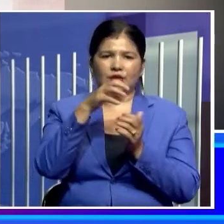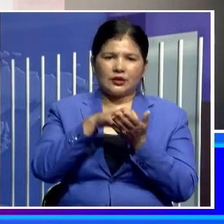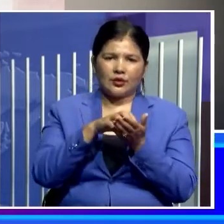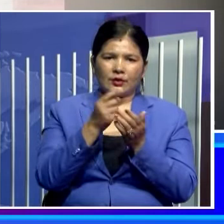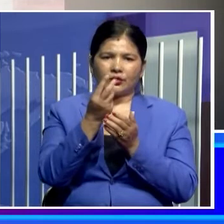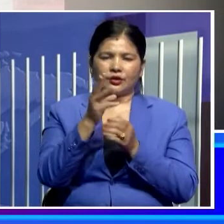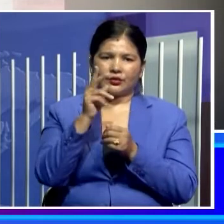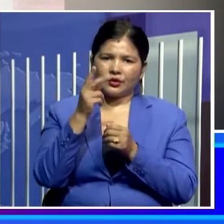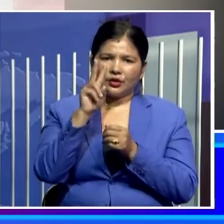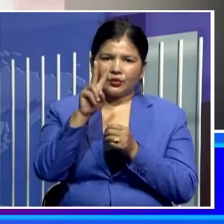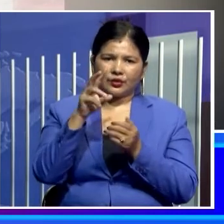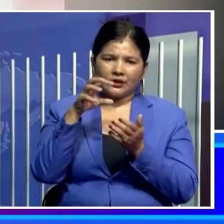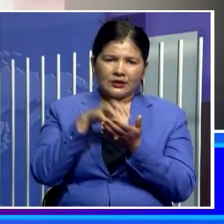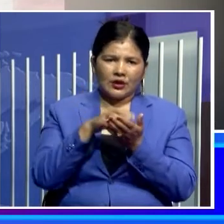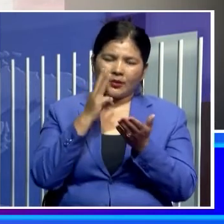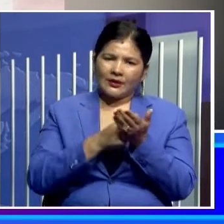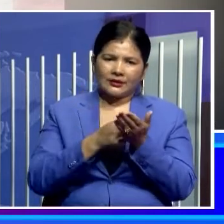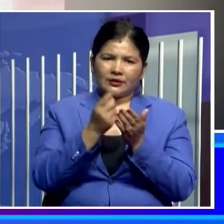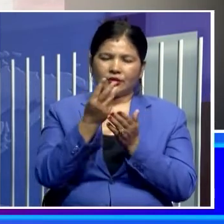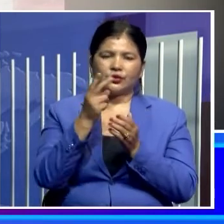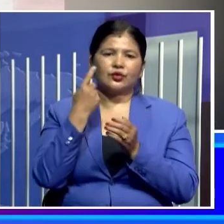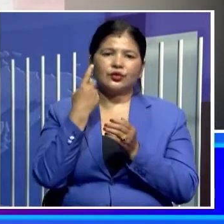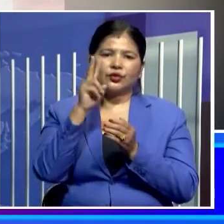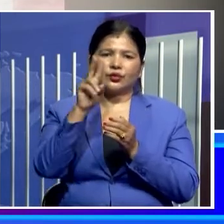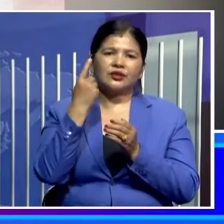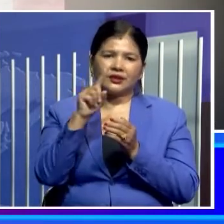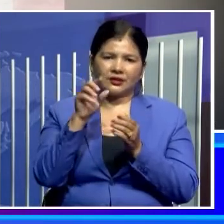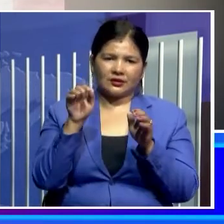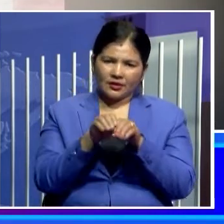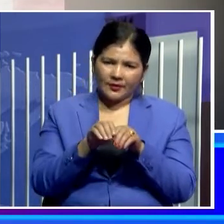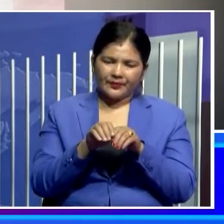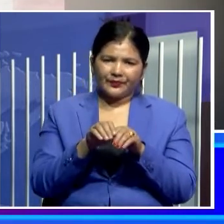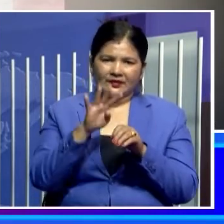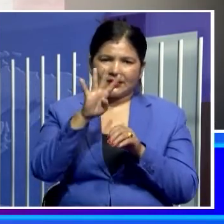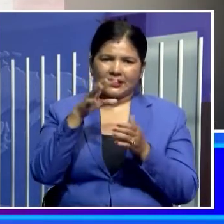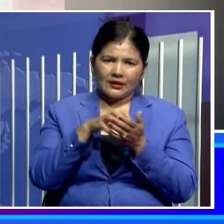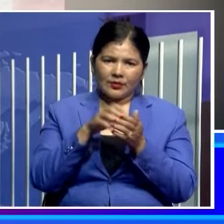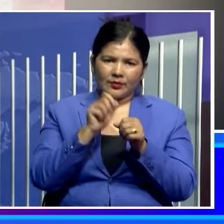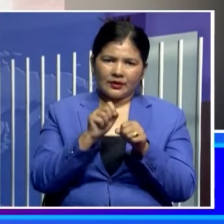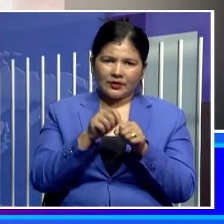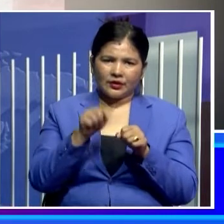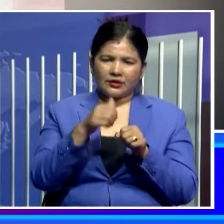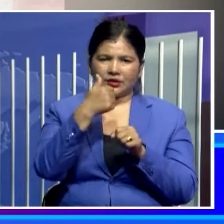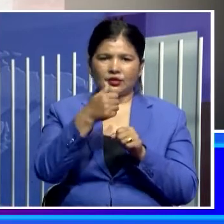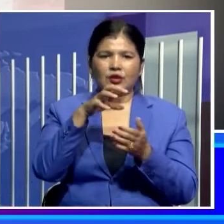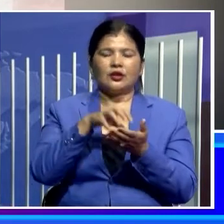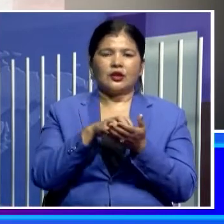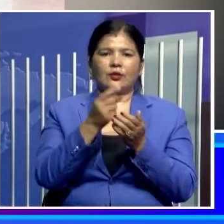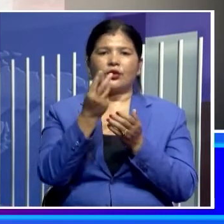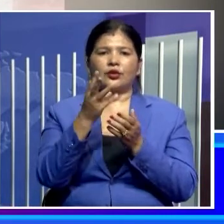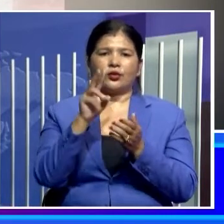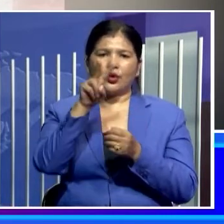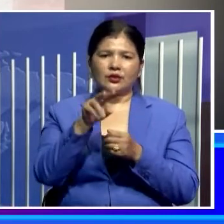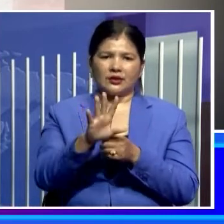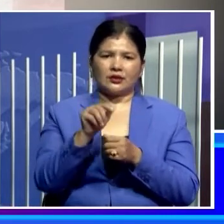सुरुमा 2 ठाउँमा मात्रै गनिएको थियो 2 दिनसम्म, र त्यसपछि 2 दिन 4 ठाउँमा बनाइयो र अहिले 6 ठाउँमा गनेको अवस्था छ।